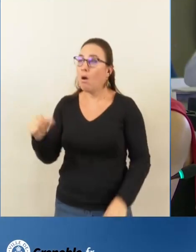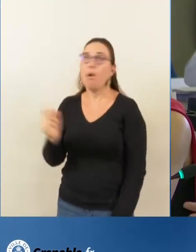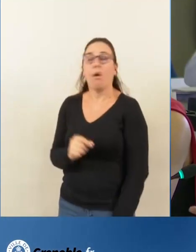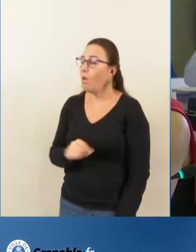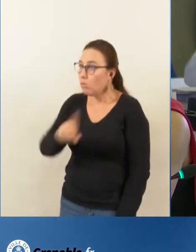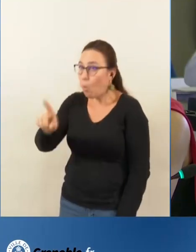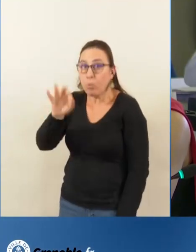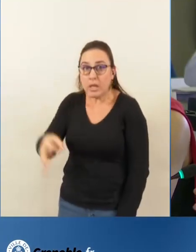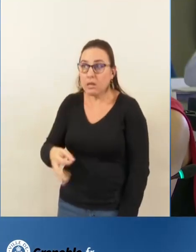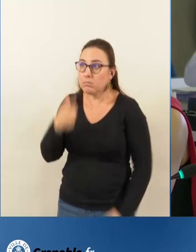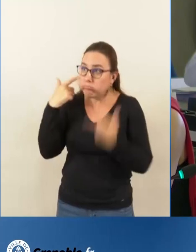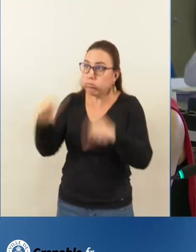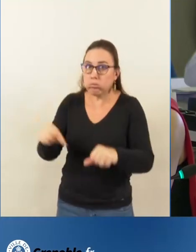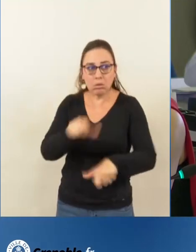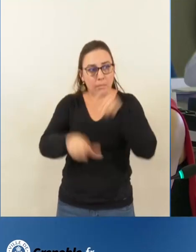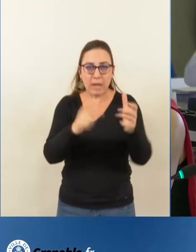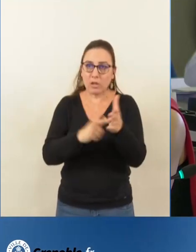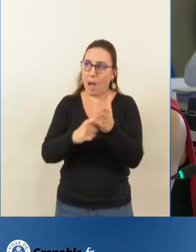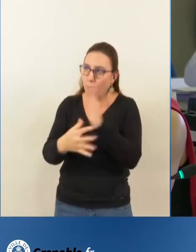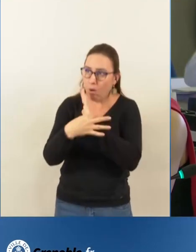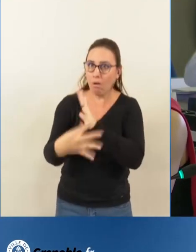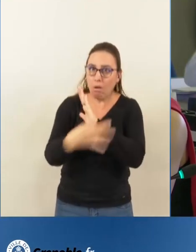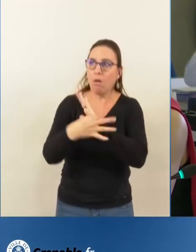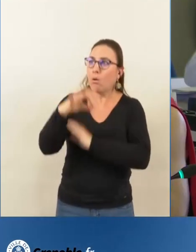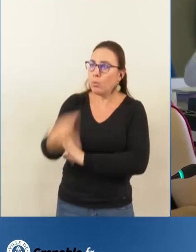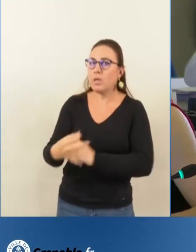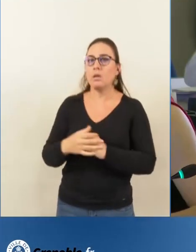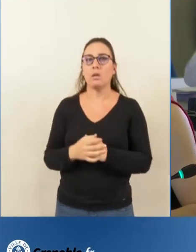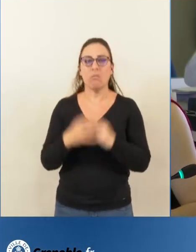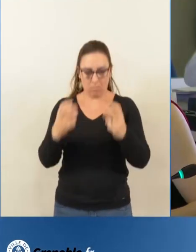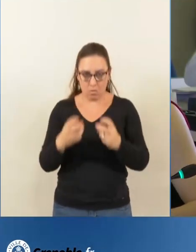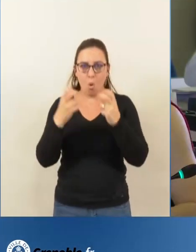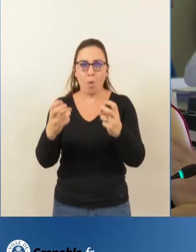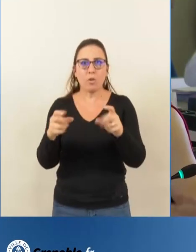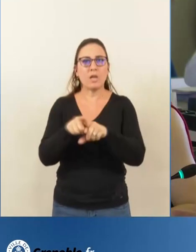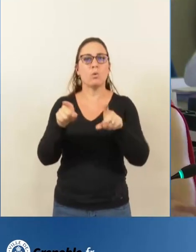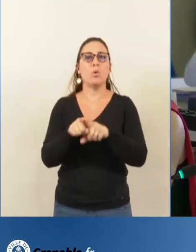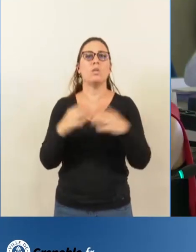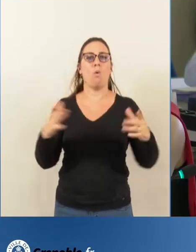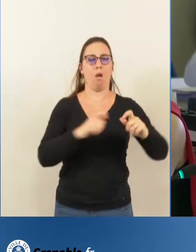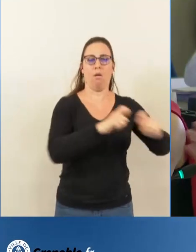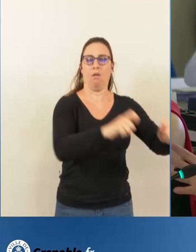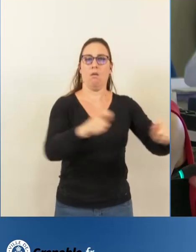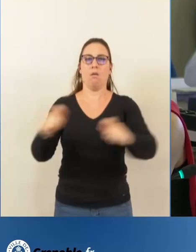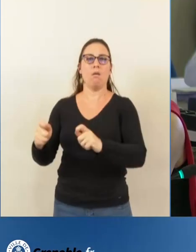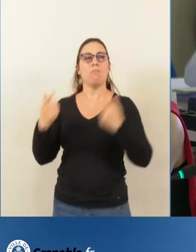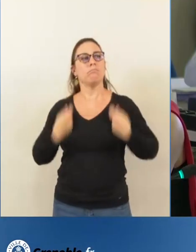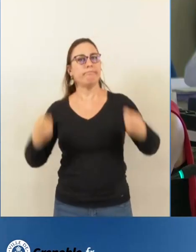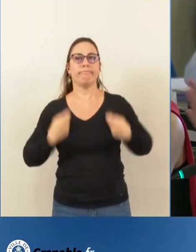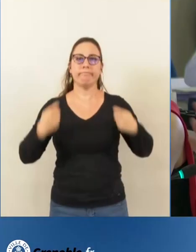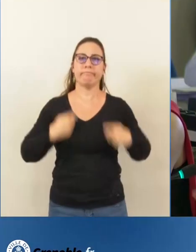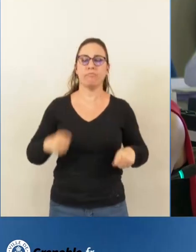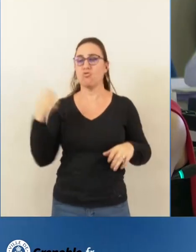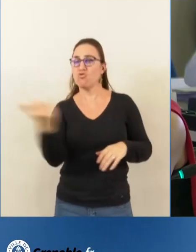la vérité budgétaire de ce que coûte les élus en termes d'indemnité et c'est l'augmentation et la distribution de l'argent à